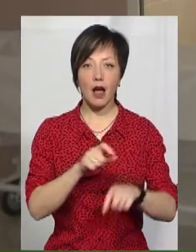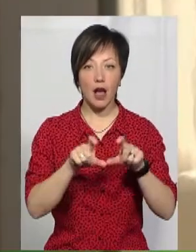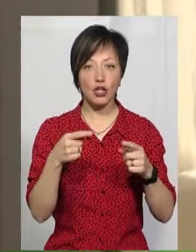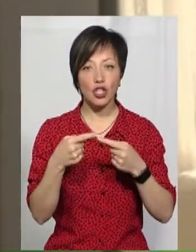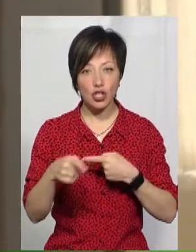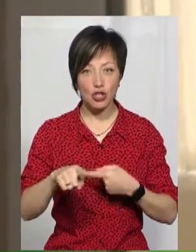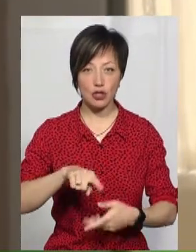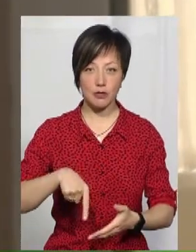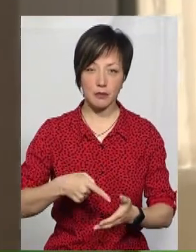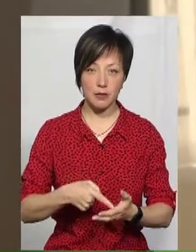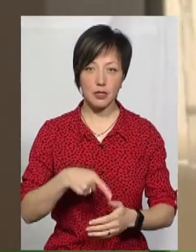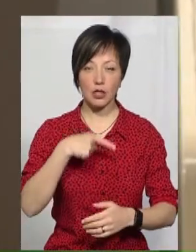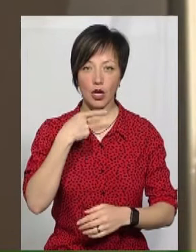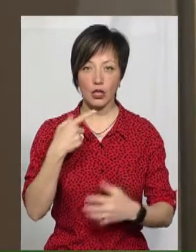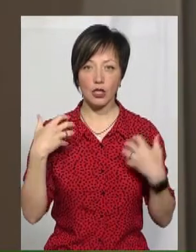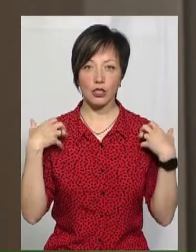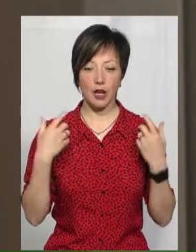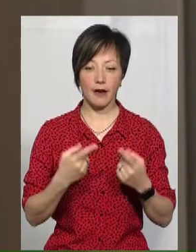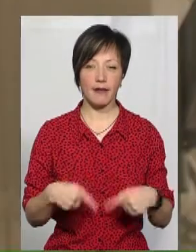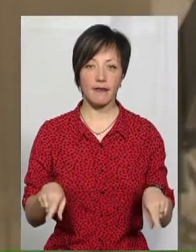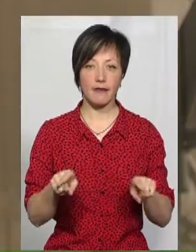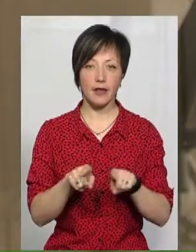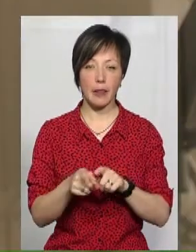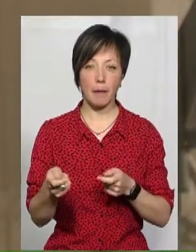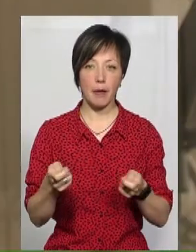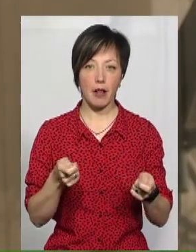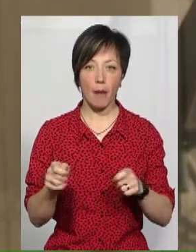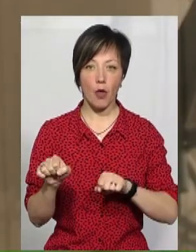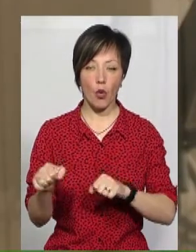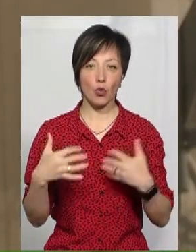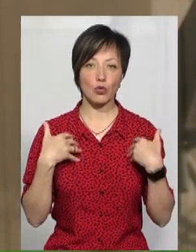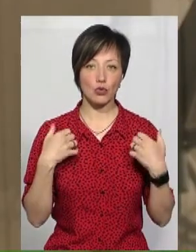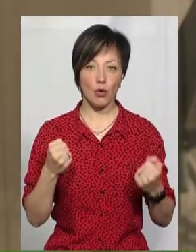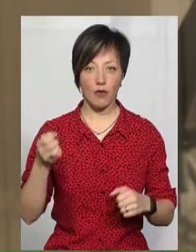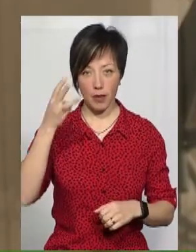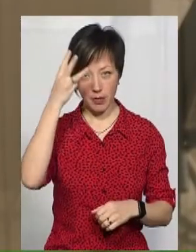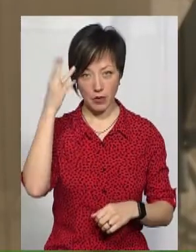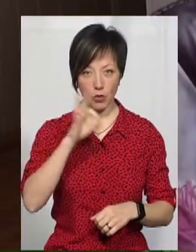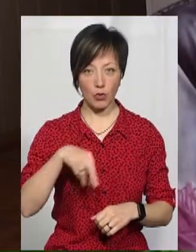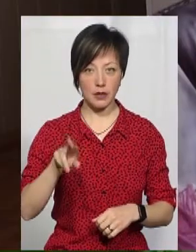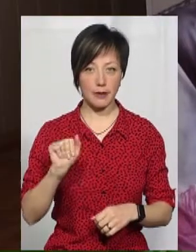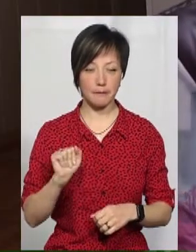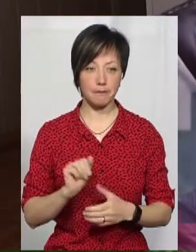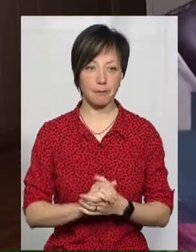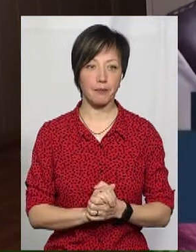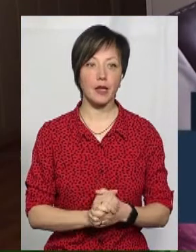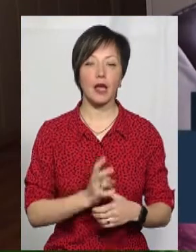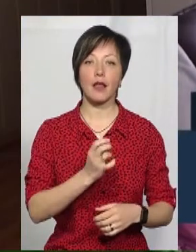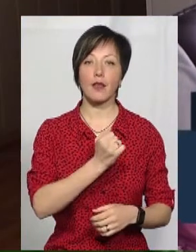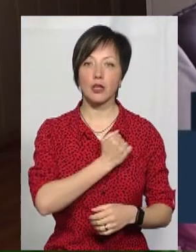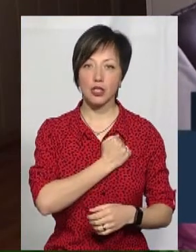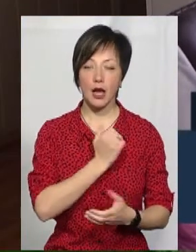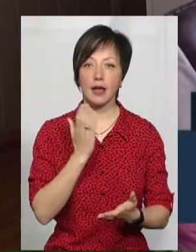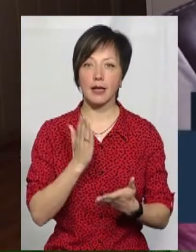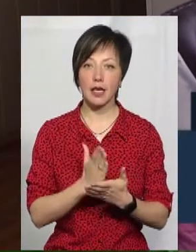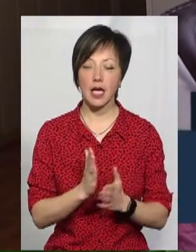каже начальник відділу лікувально-профілактичної допомоги Департаменту охорони здоров'я Хмельницької ОДА Аліна Костенко. На жаль, на сьогодні в області у нас є